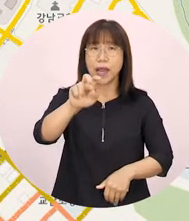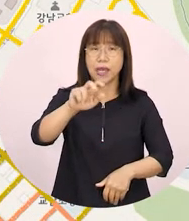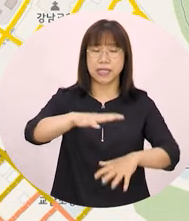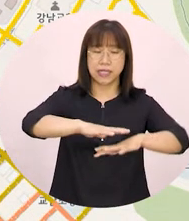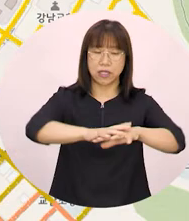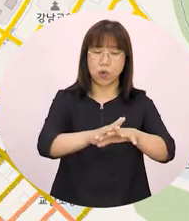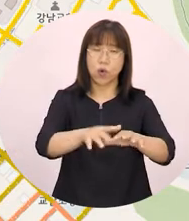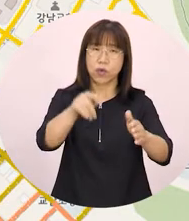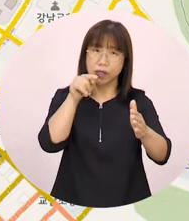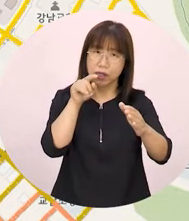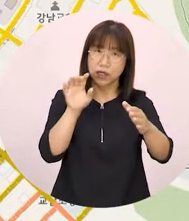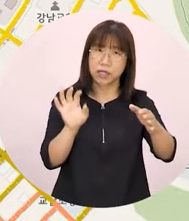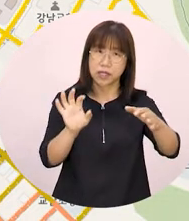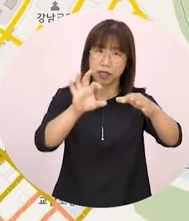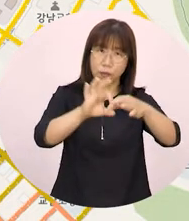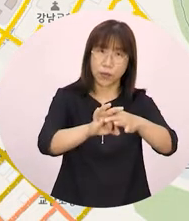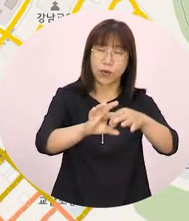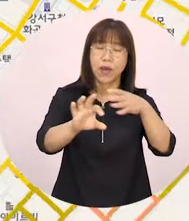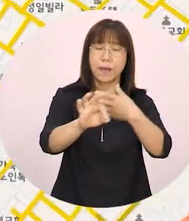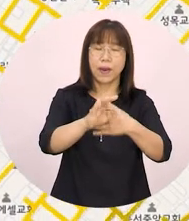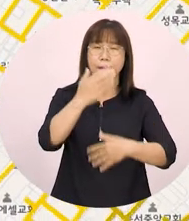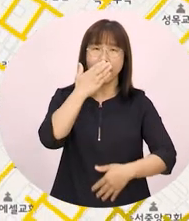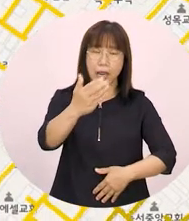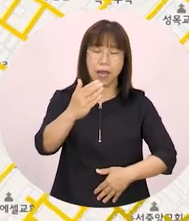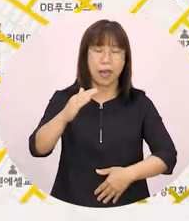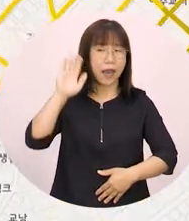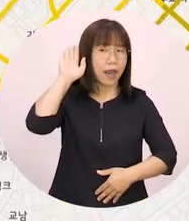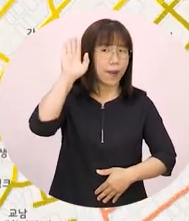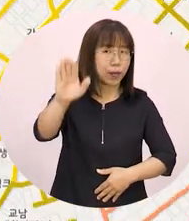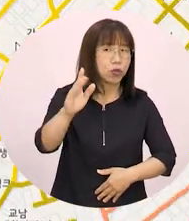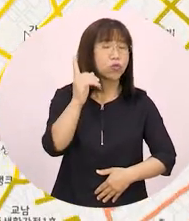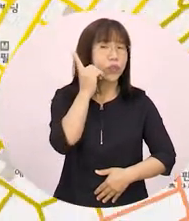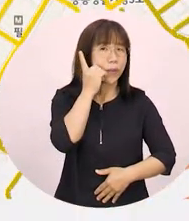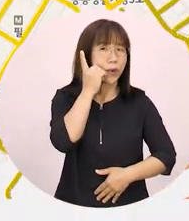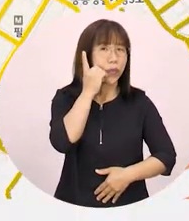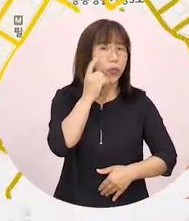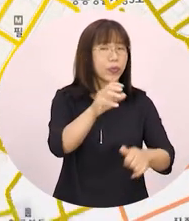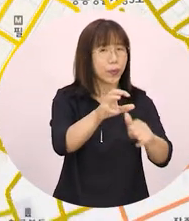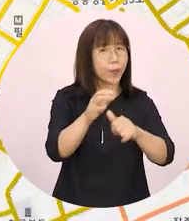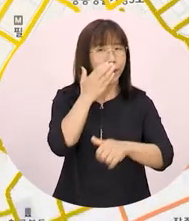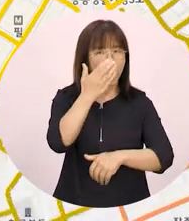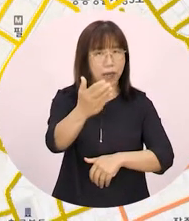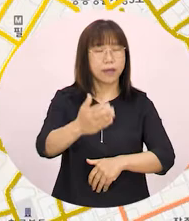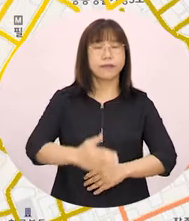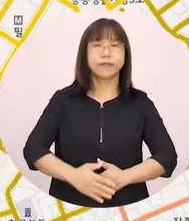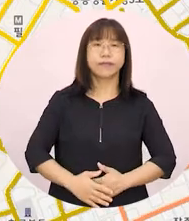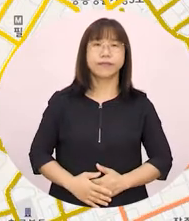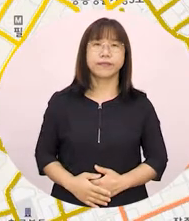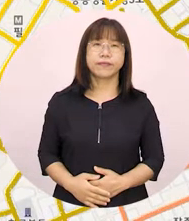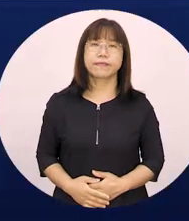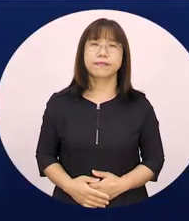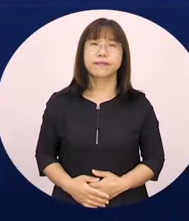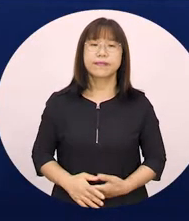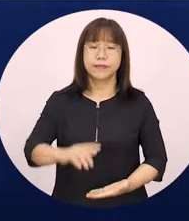테마지도로 접속하면 누구나 이용할 수 있고 향후 모바일로도 이용이 가능할 예정입니다.